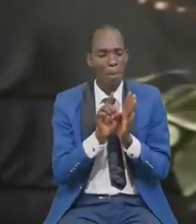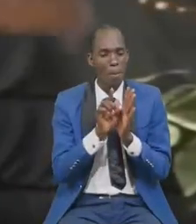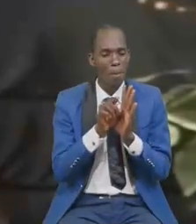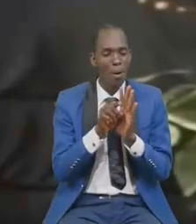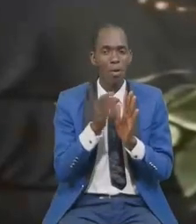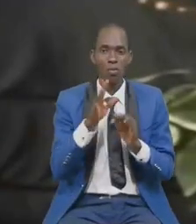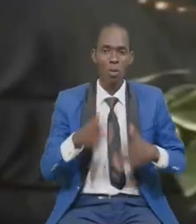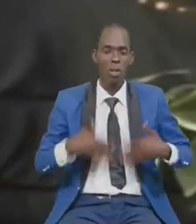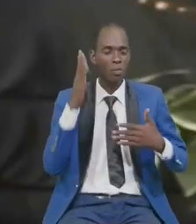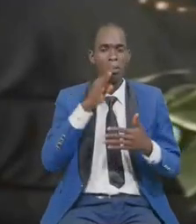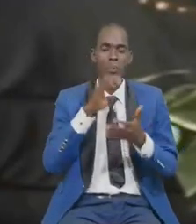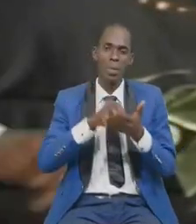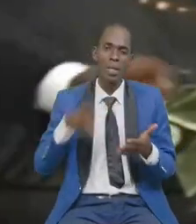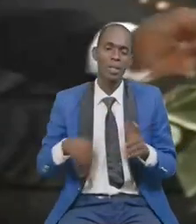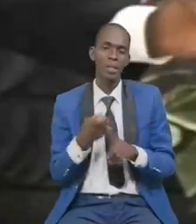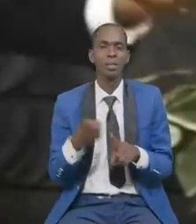ôtée.